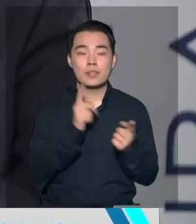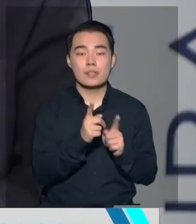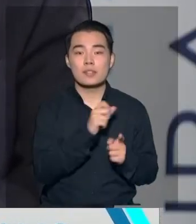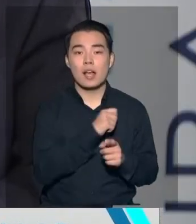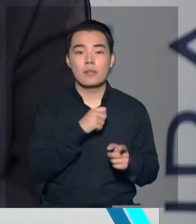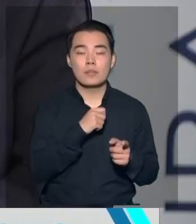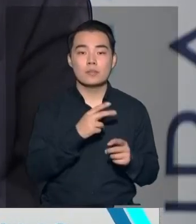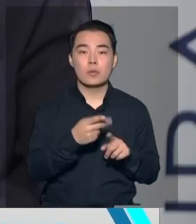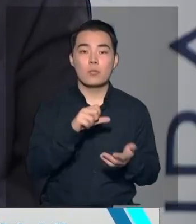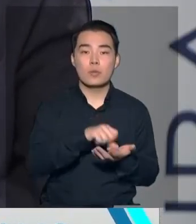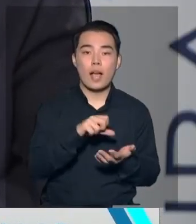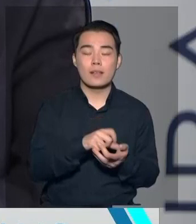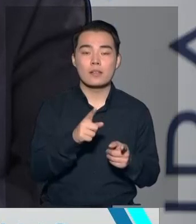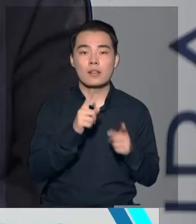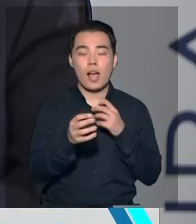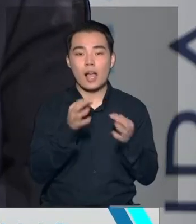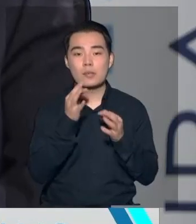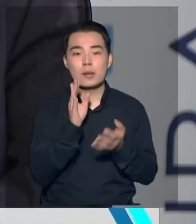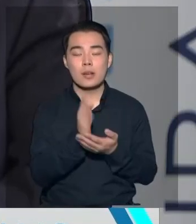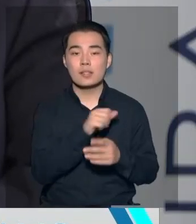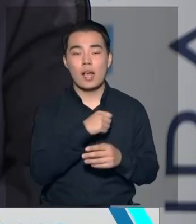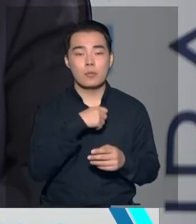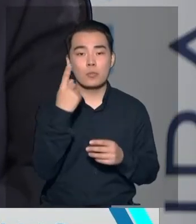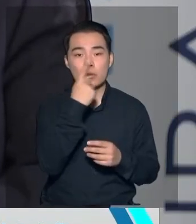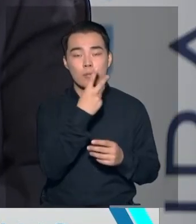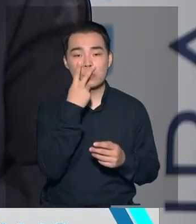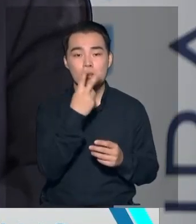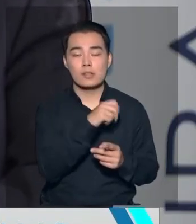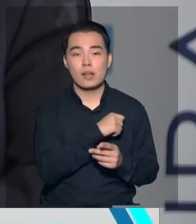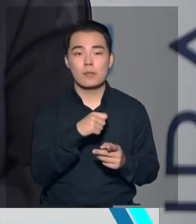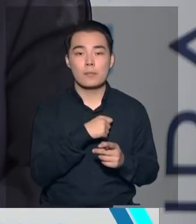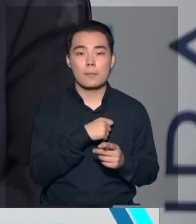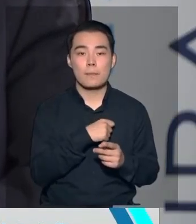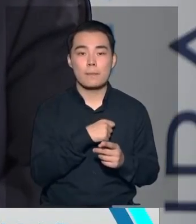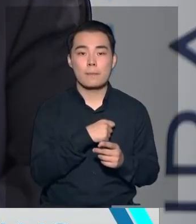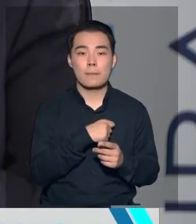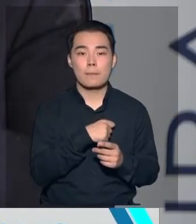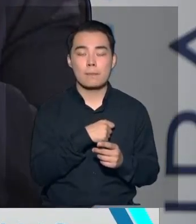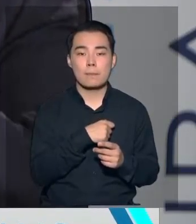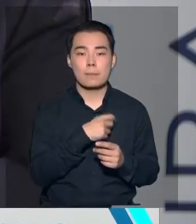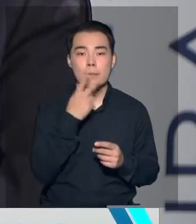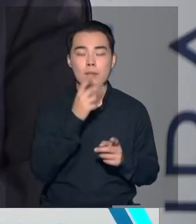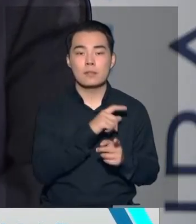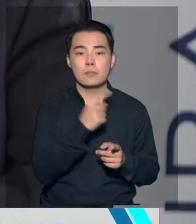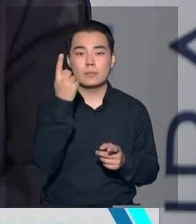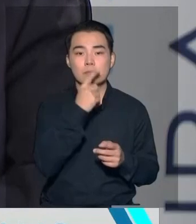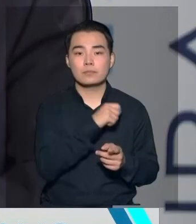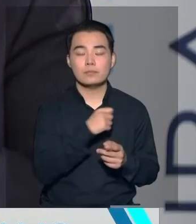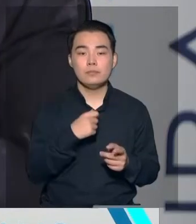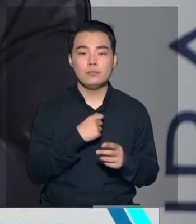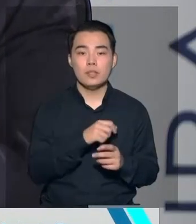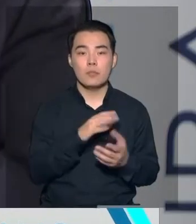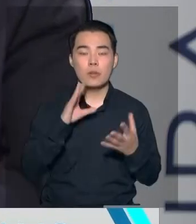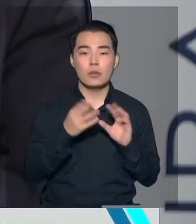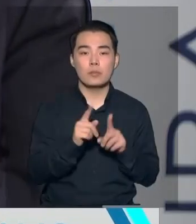өз құлағыммен естіген немесе жаңа көзіммен көрген нәрсе біраз адамдар таңдайын қағады. Бізде осы бірнеше жыл бойы айтып жүрген мәселенің